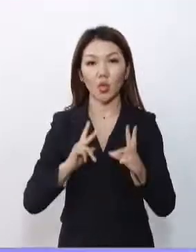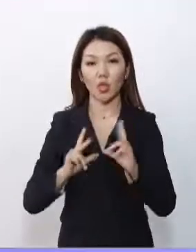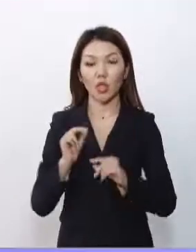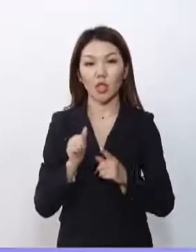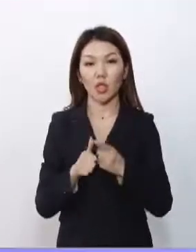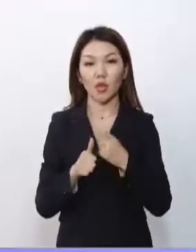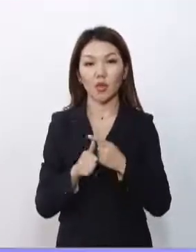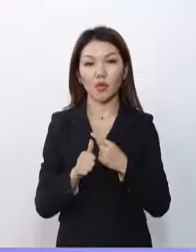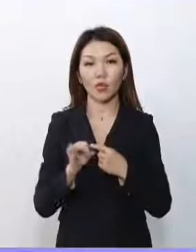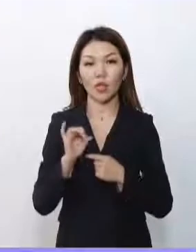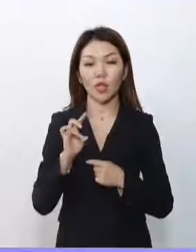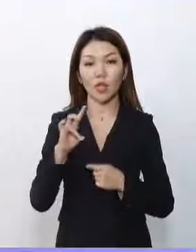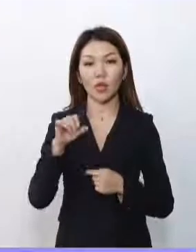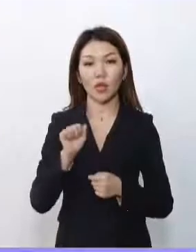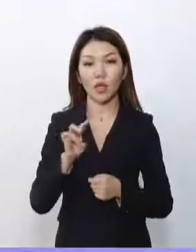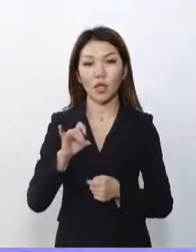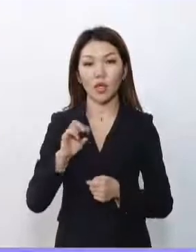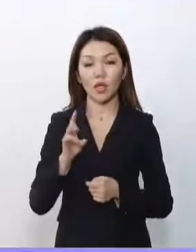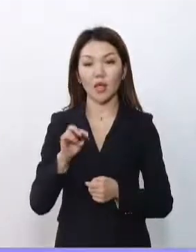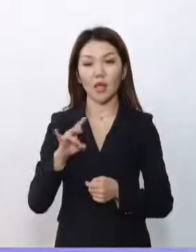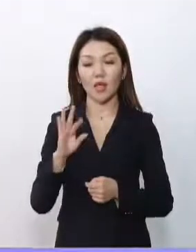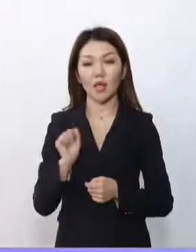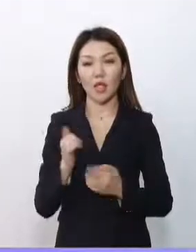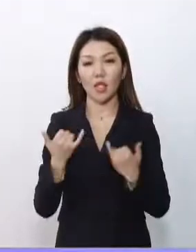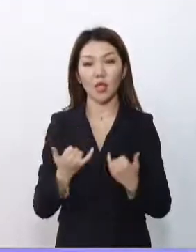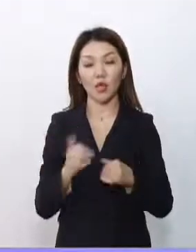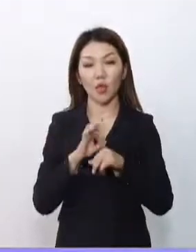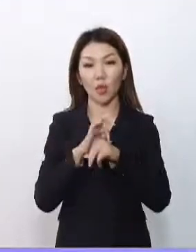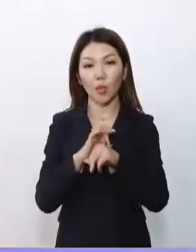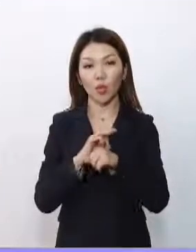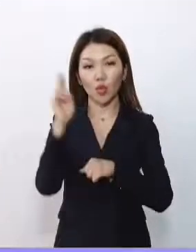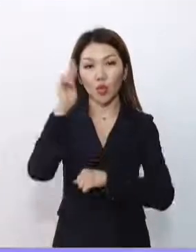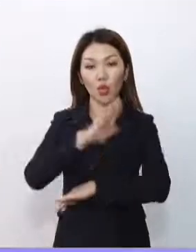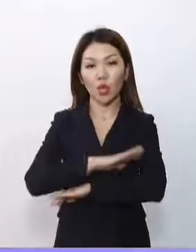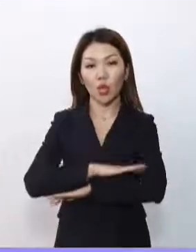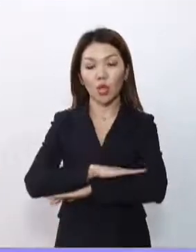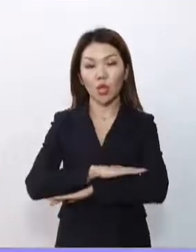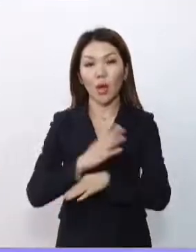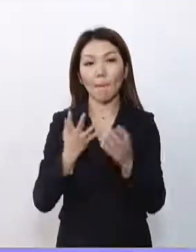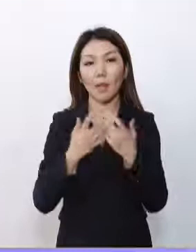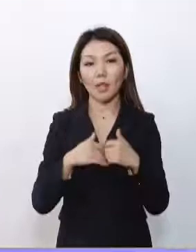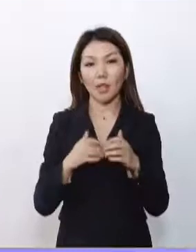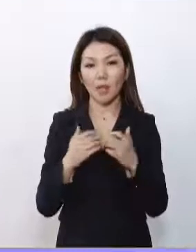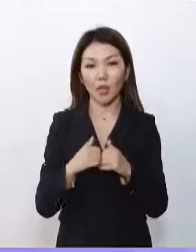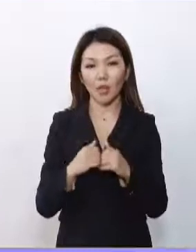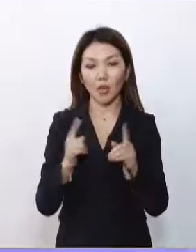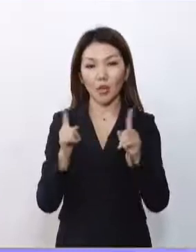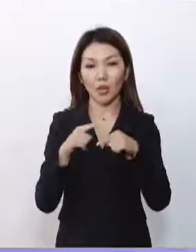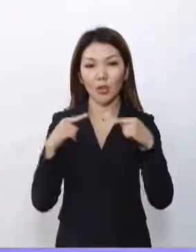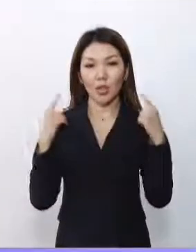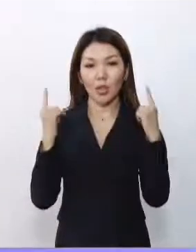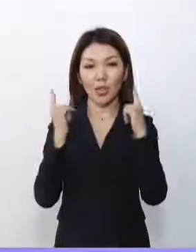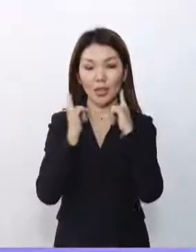николаевна я сегодня с вами проведу урок математики улыбнитесь